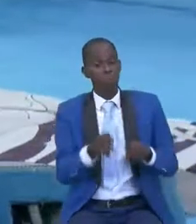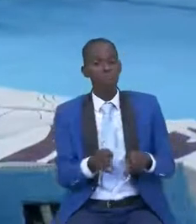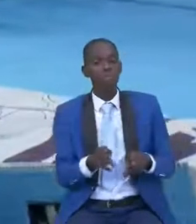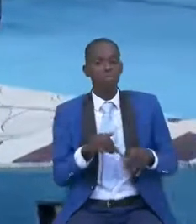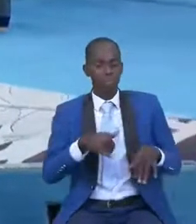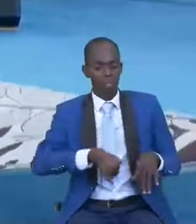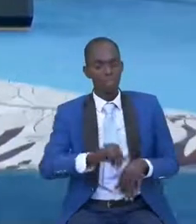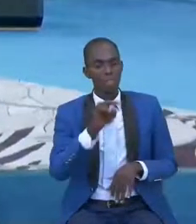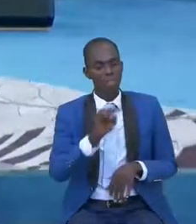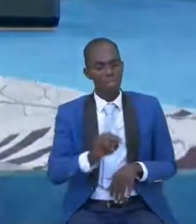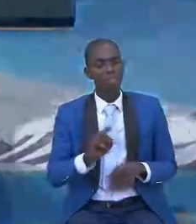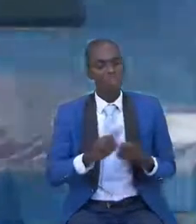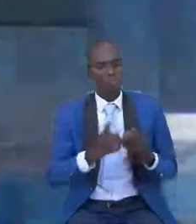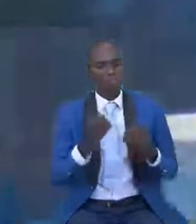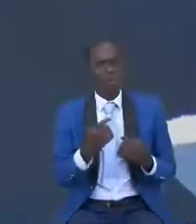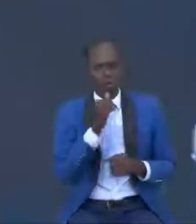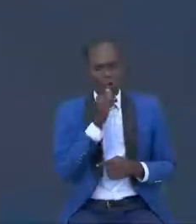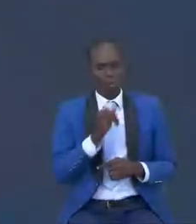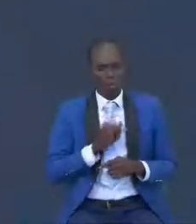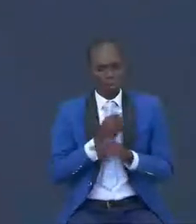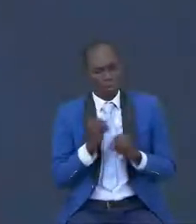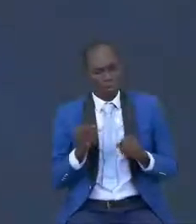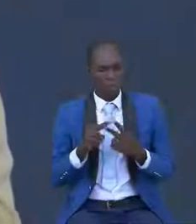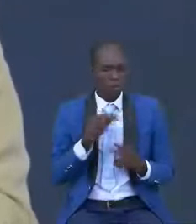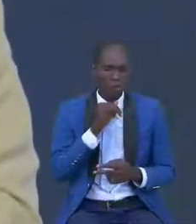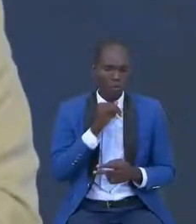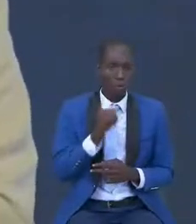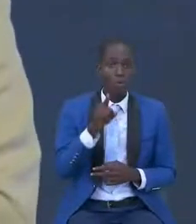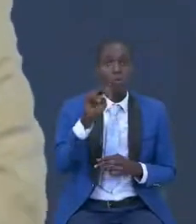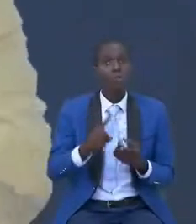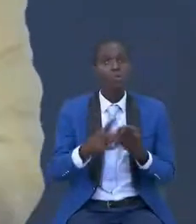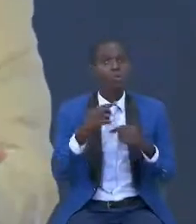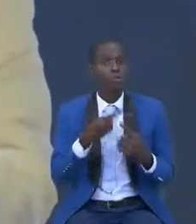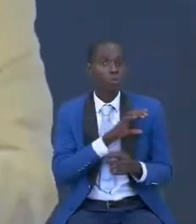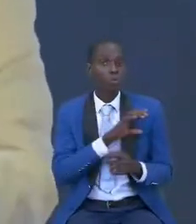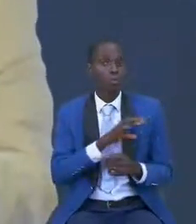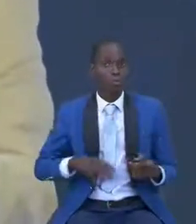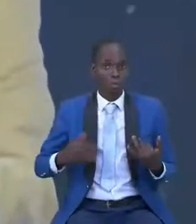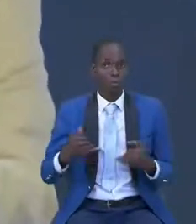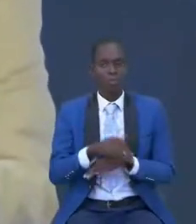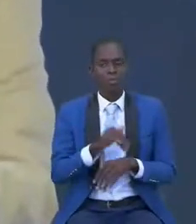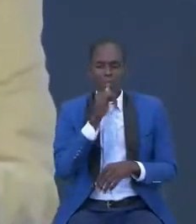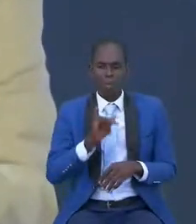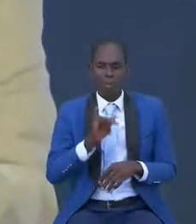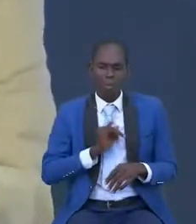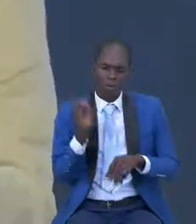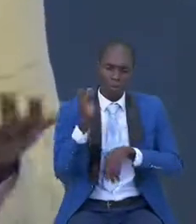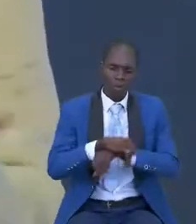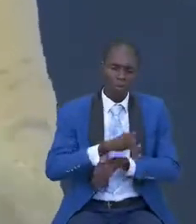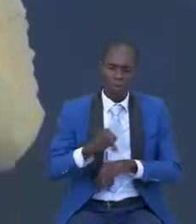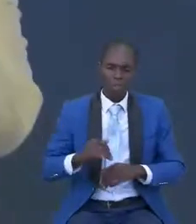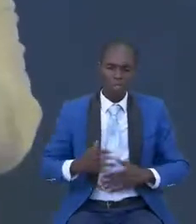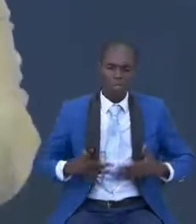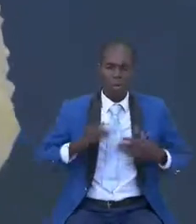connu. Cette personne doit venir. Est-ce que je suis sauvé? Est-ce que je ne suis pas sauvé? Tu dois venir à